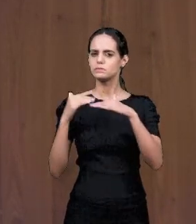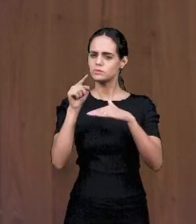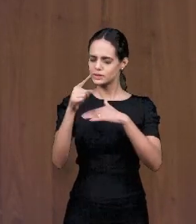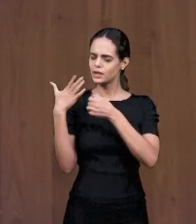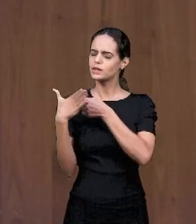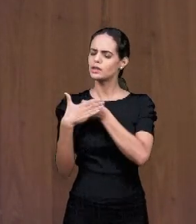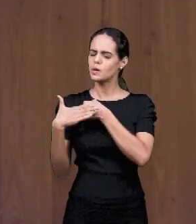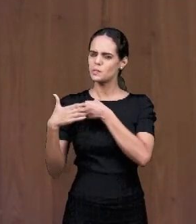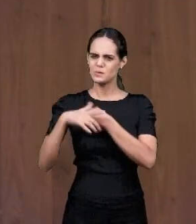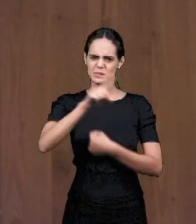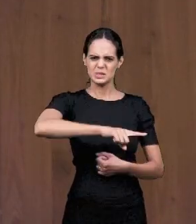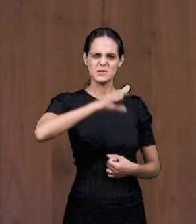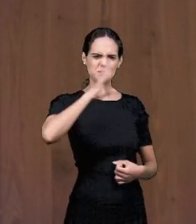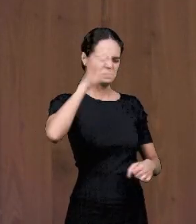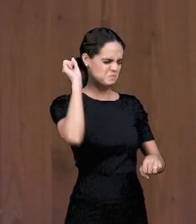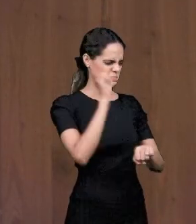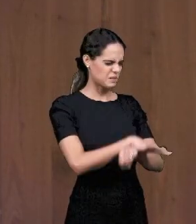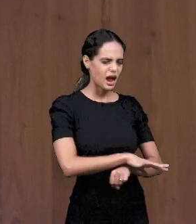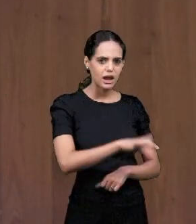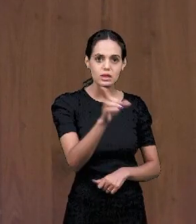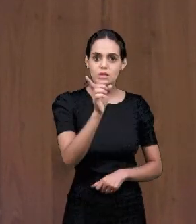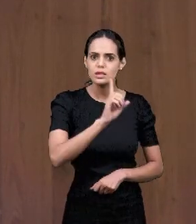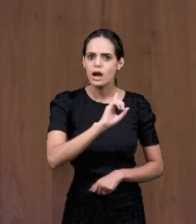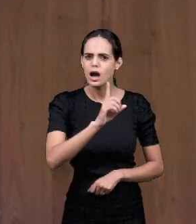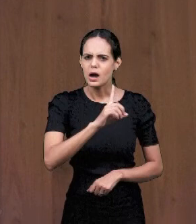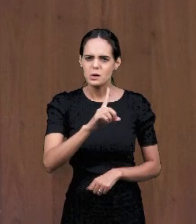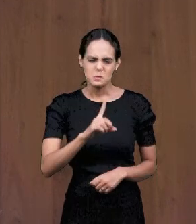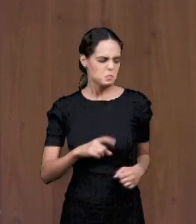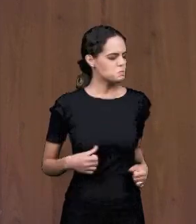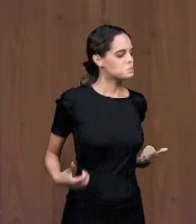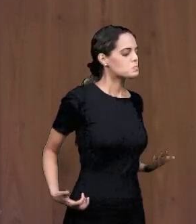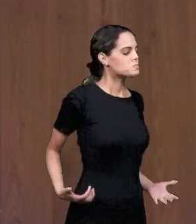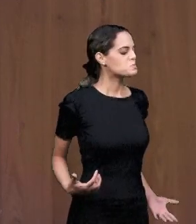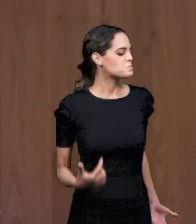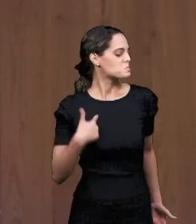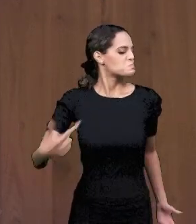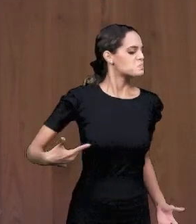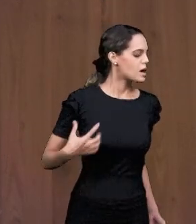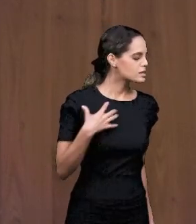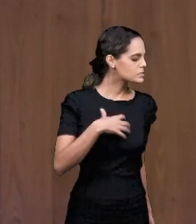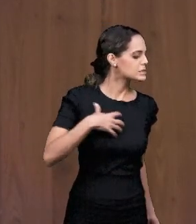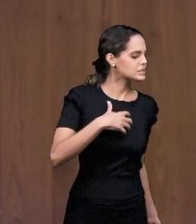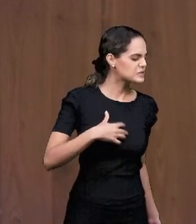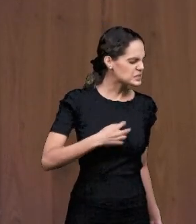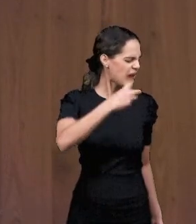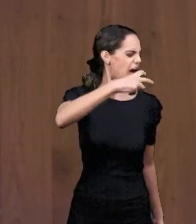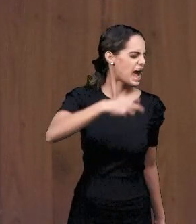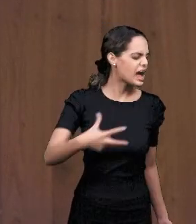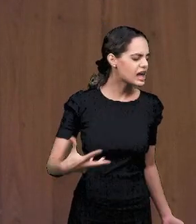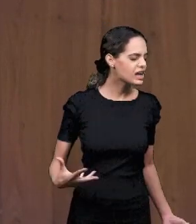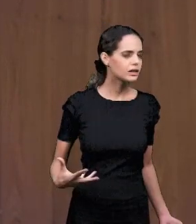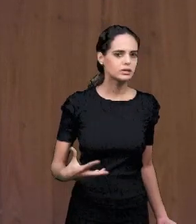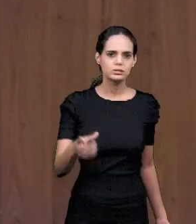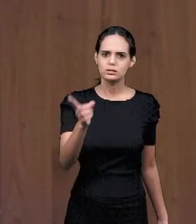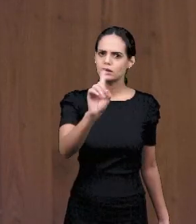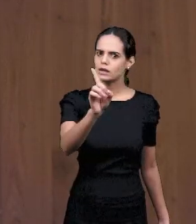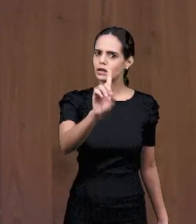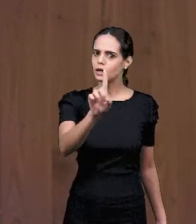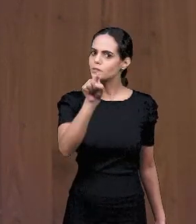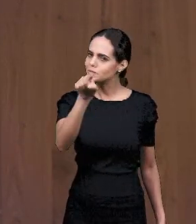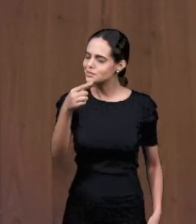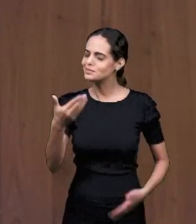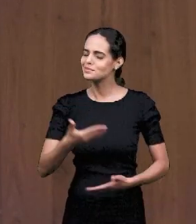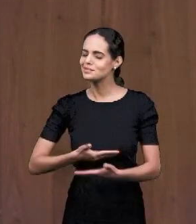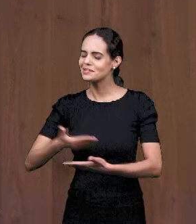personne indélicate, rude, qui répond aux instants. Ah, je suis énervé, je vais